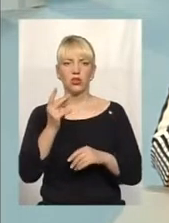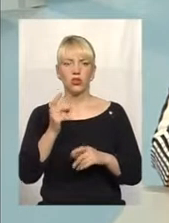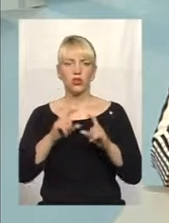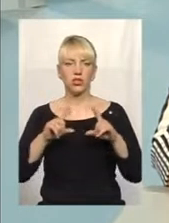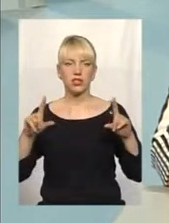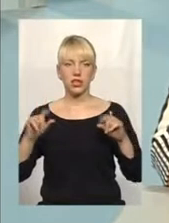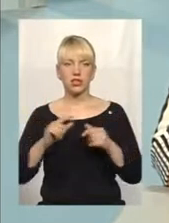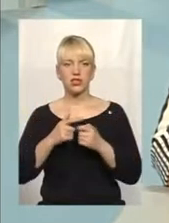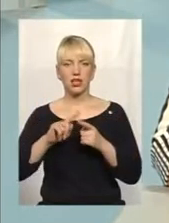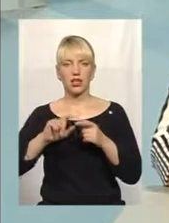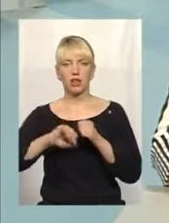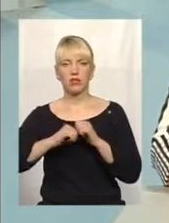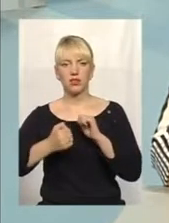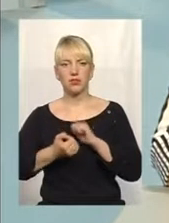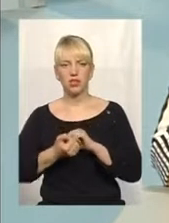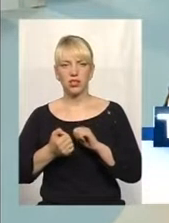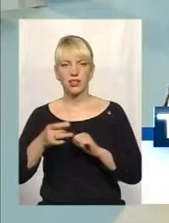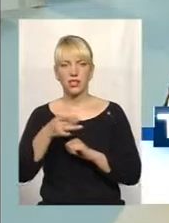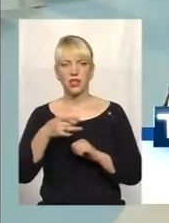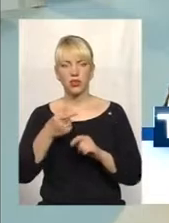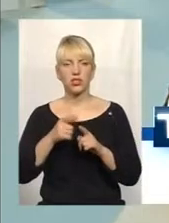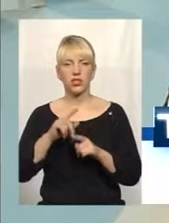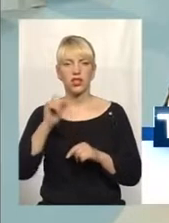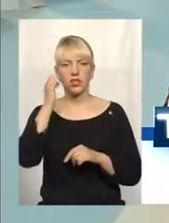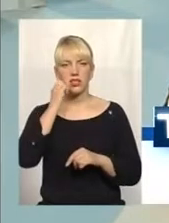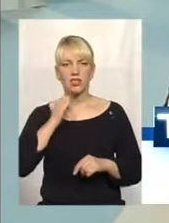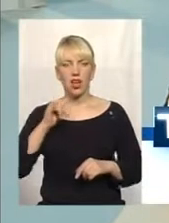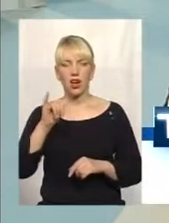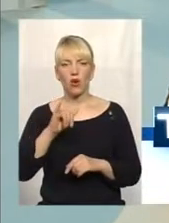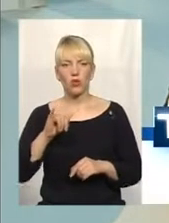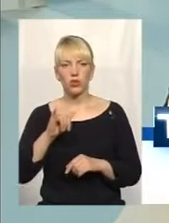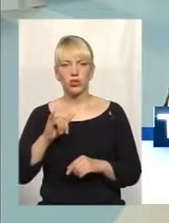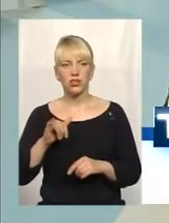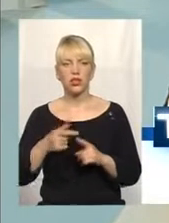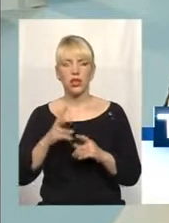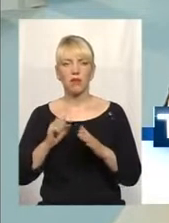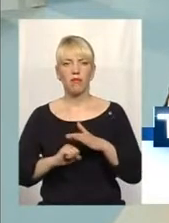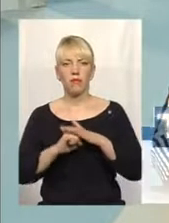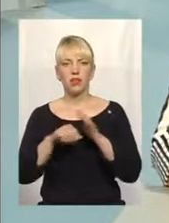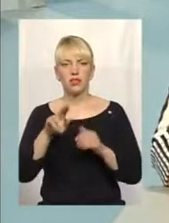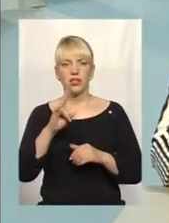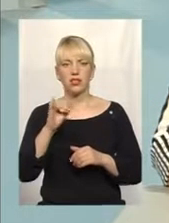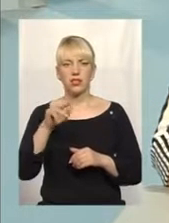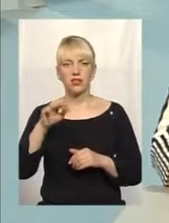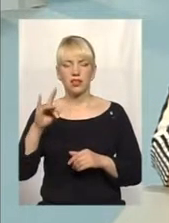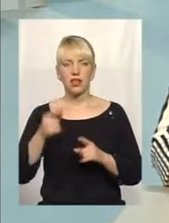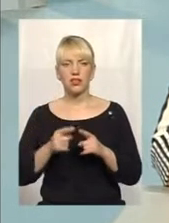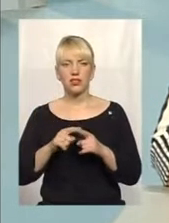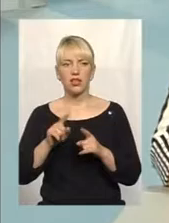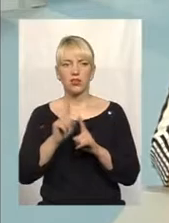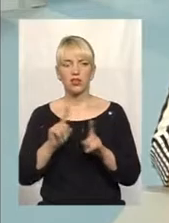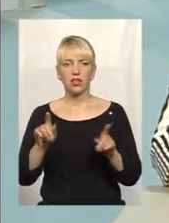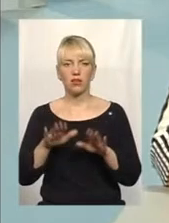– це Кам'янець-Подільський район, це на Стараушці, на березі нашого Дністра. Також унікальне місце, яке по